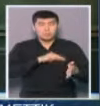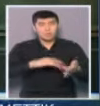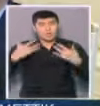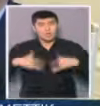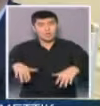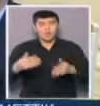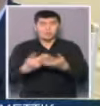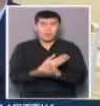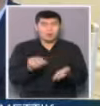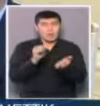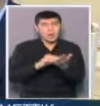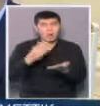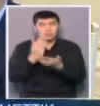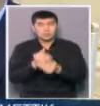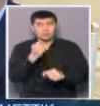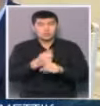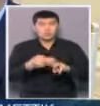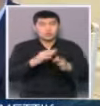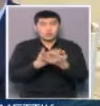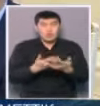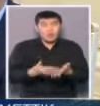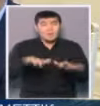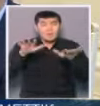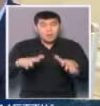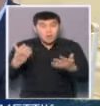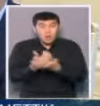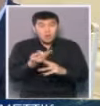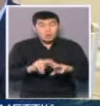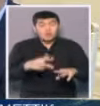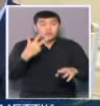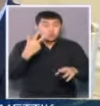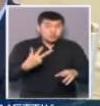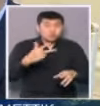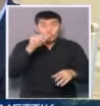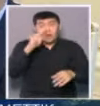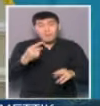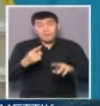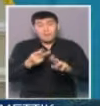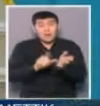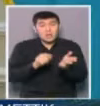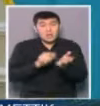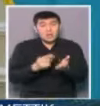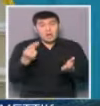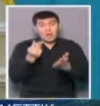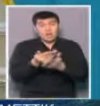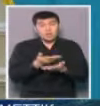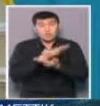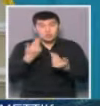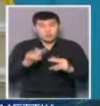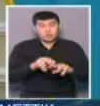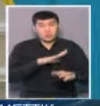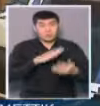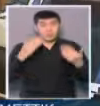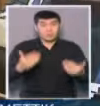жағдай тіркелген. Жұмысқа орналасты деген адамдардың үштен бірі зейнетақы қорына қаржы аудармаған болып